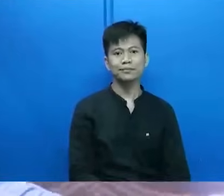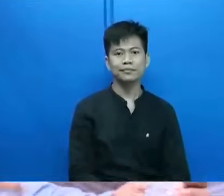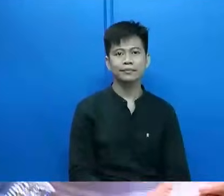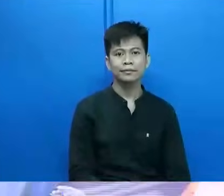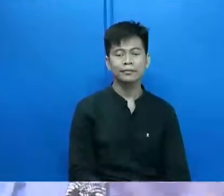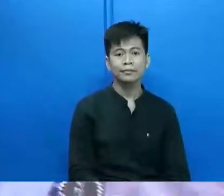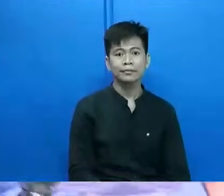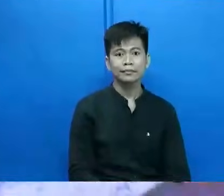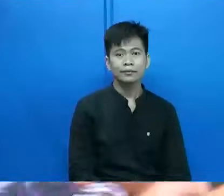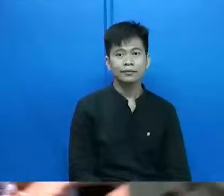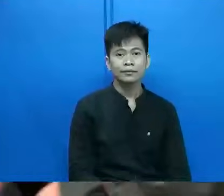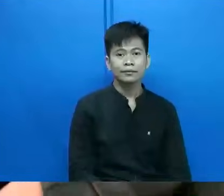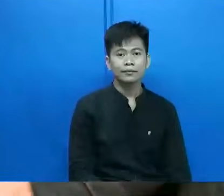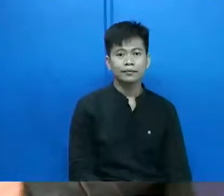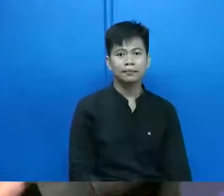wabarakatuh.